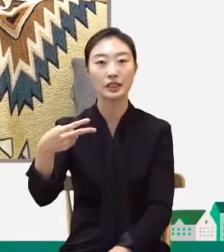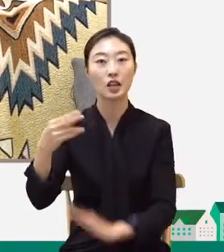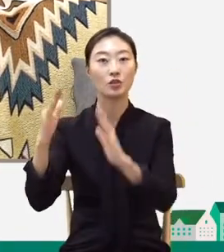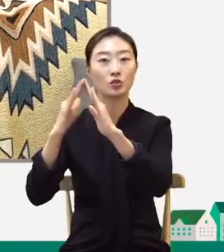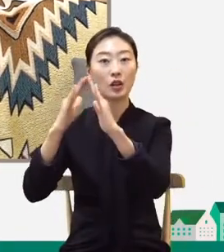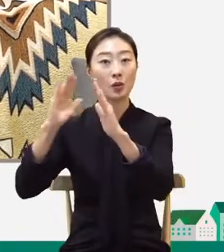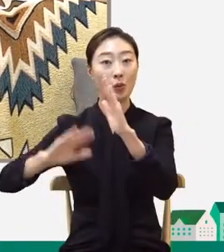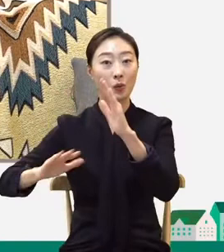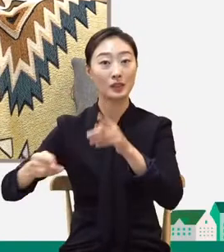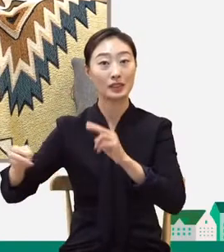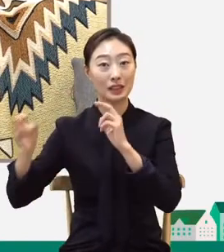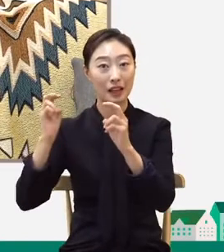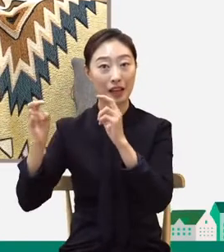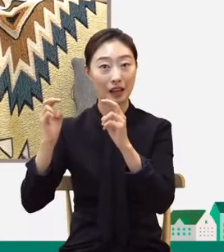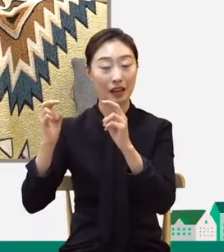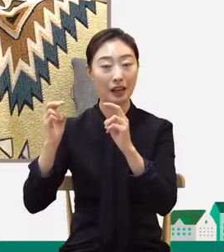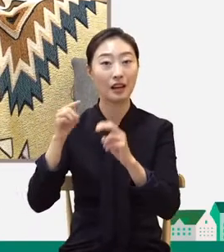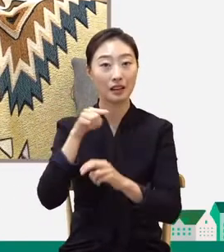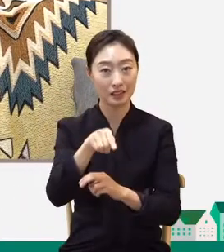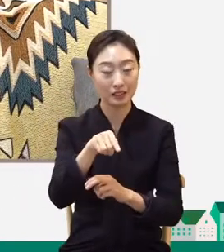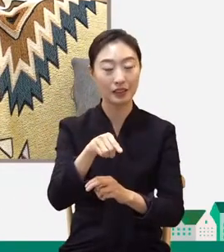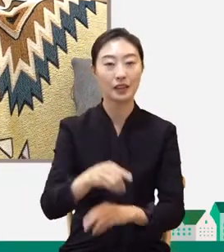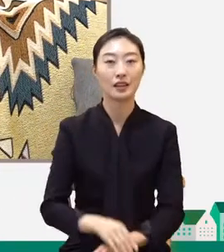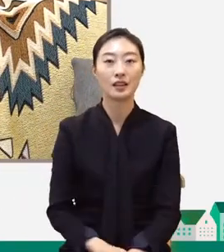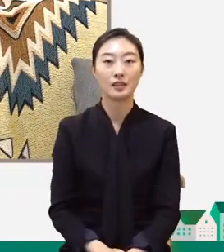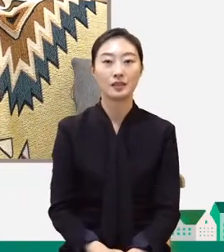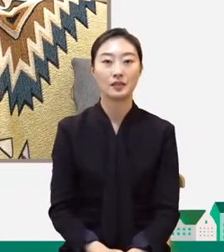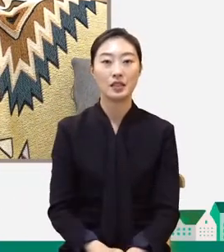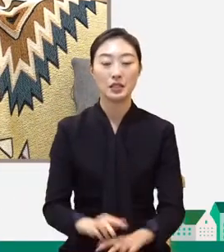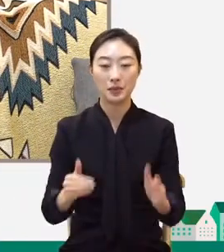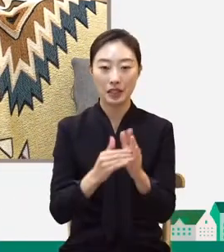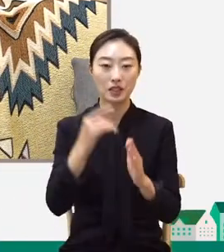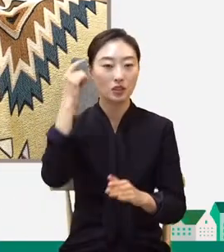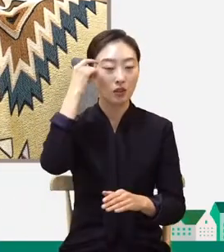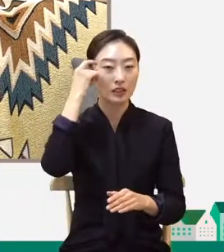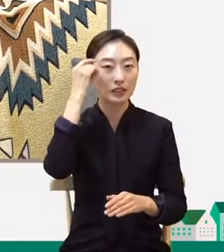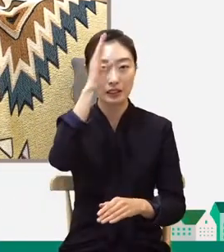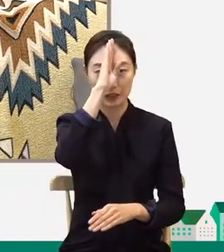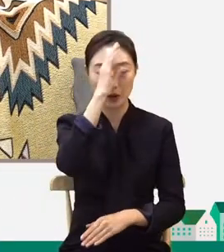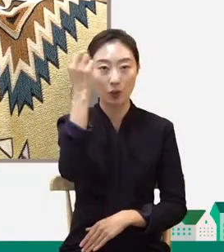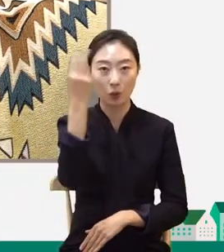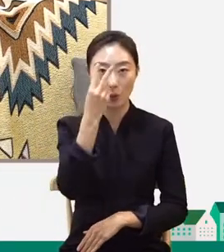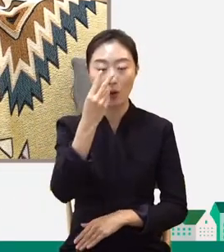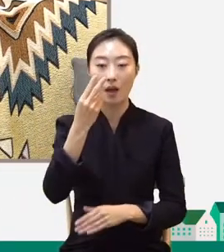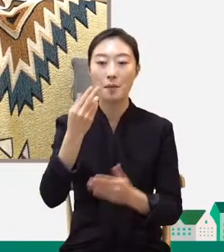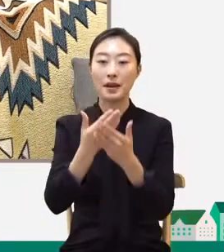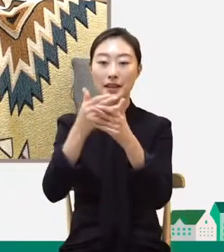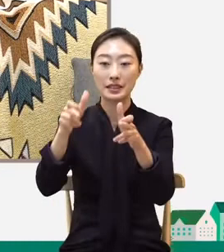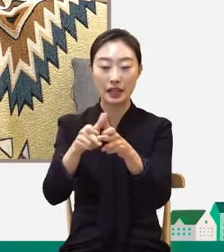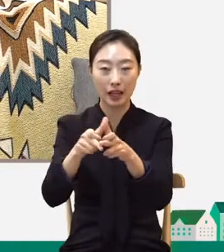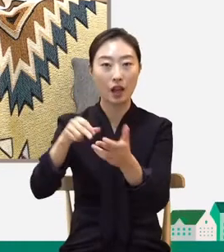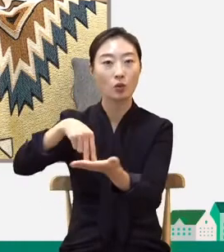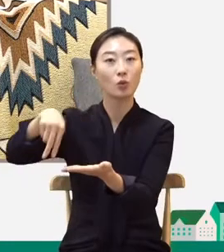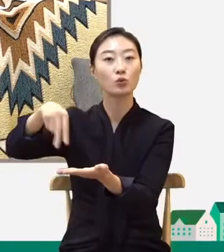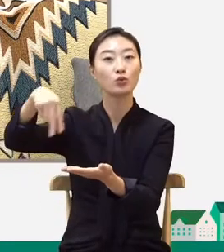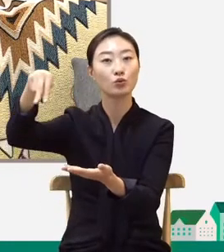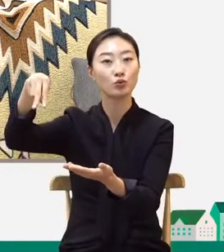서울주택공사가 함께했던 이 지원주택은 그동안의 정신질환 발달장애, 그 다음에 노숙 이렇게 분야를 이제